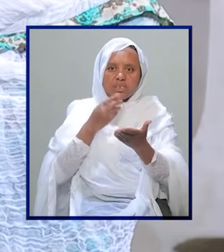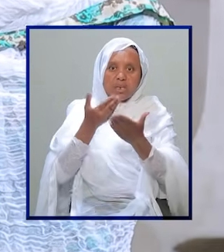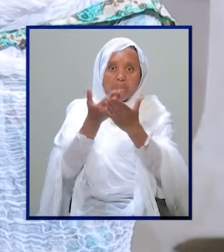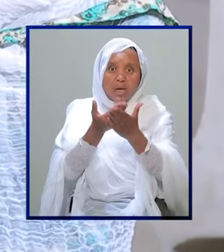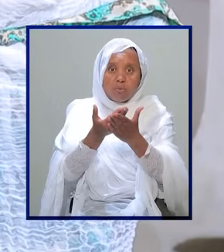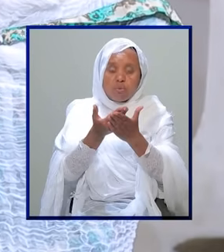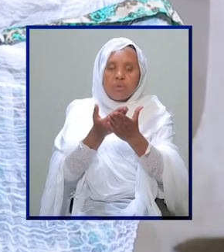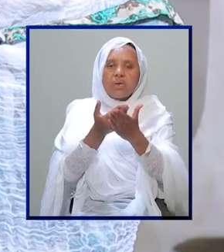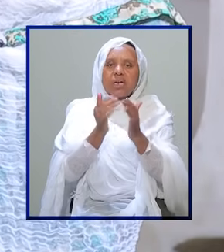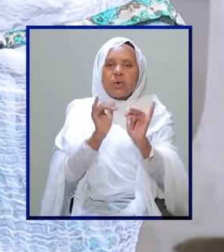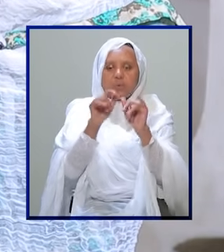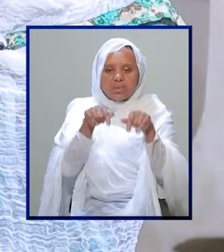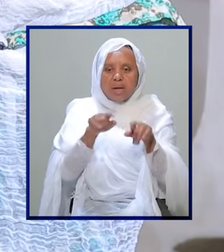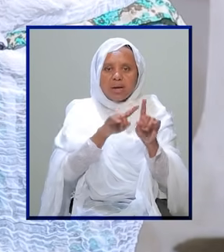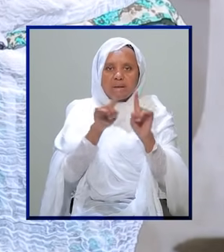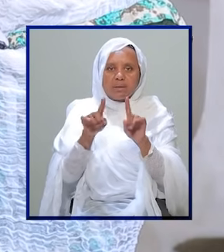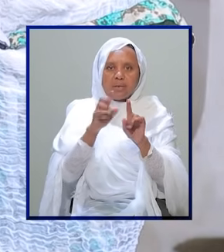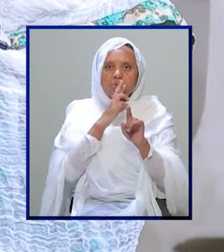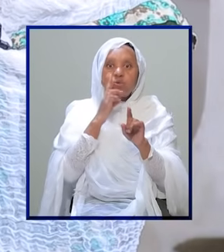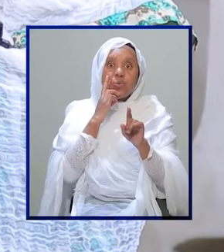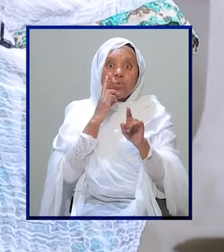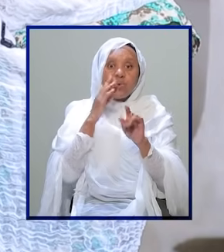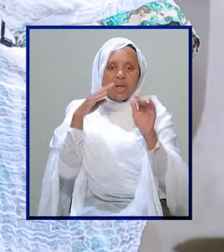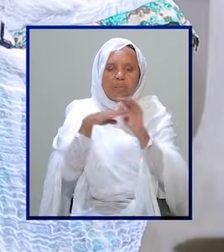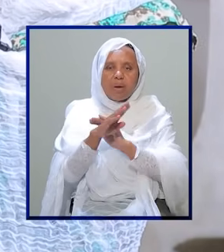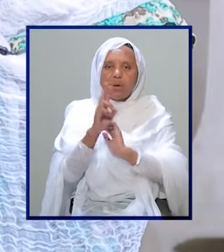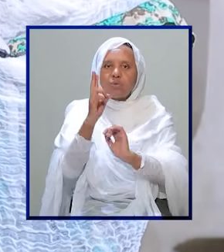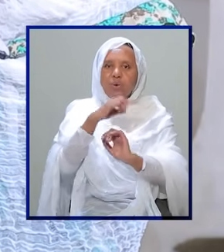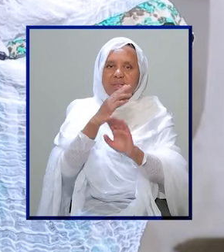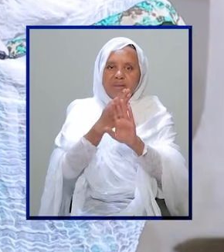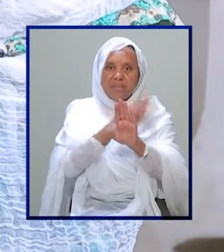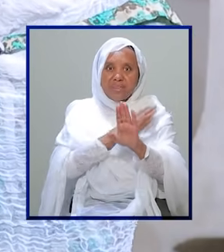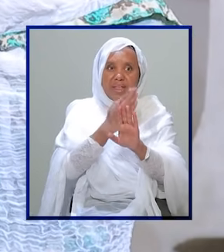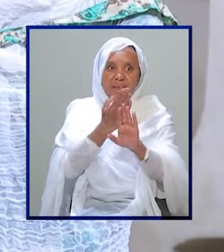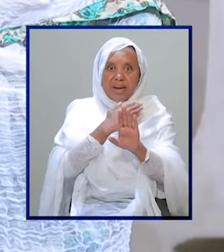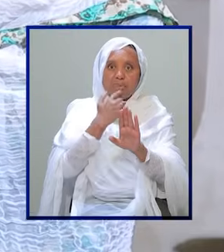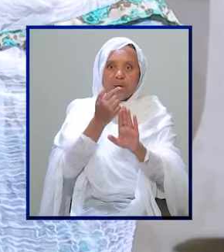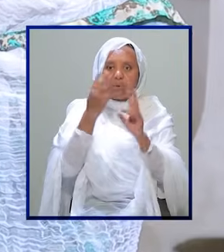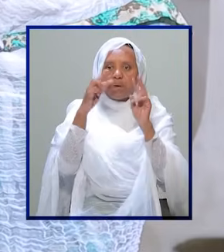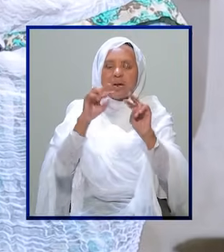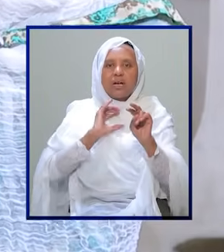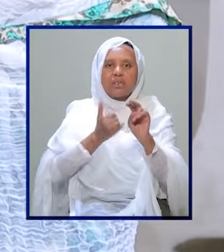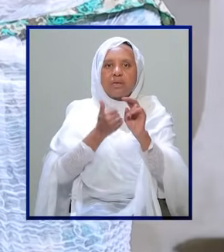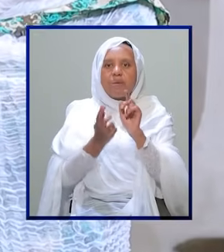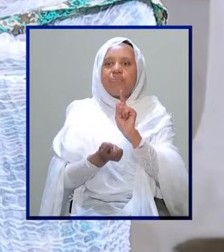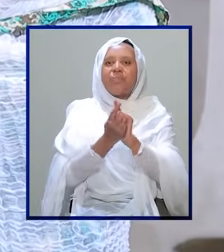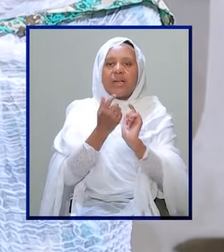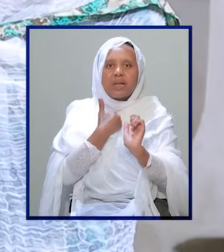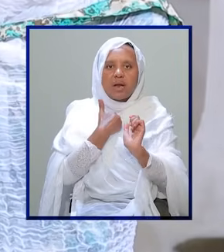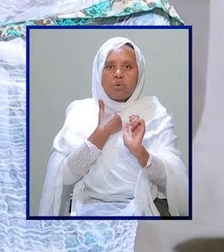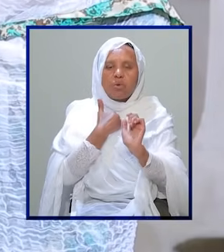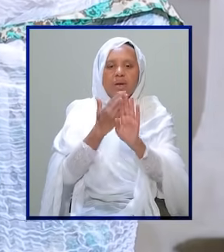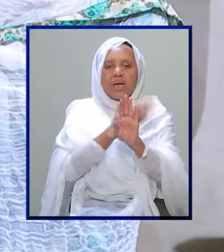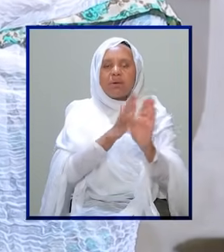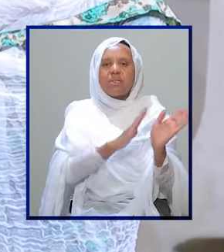ስለሚቀርቡ እንደው ዛሬ እንግዲህ ጾሙ ከመግባቱ 2 ቀን በፊት ቀደም ብለን ነው ተመልካች ጋር እየተገናኘን ያለ ነውና